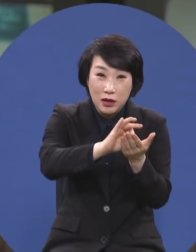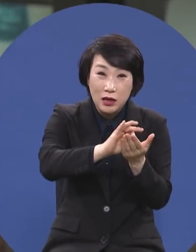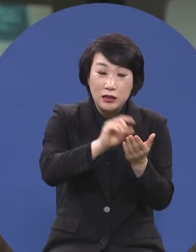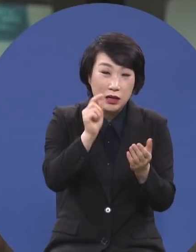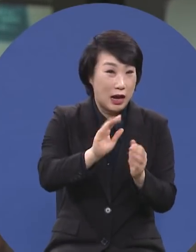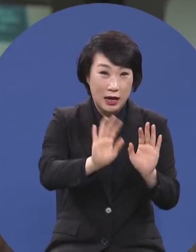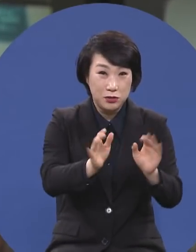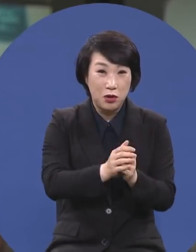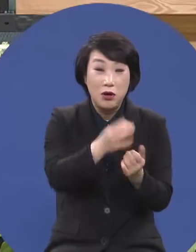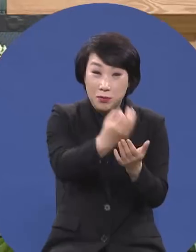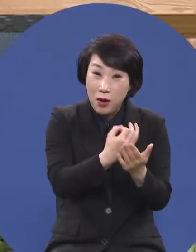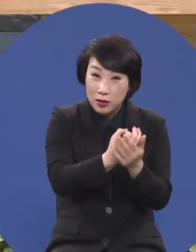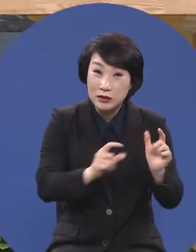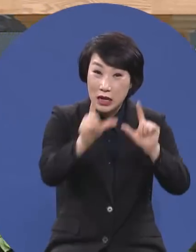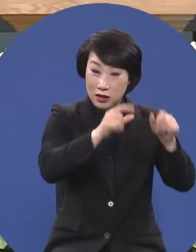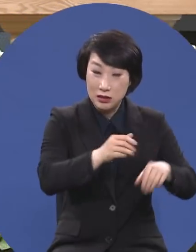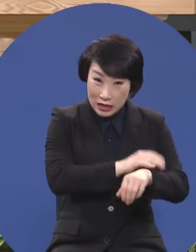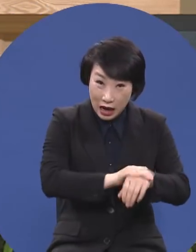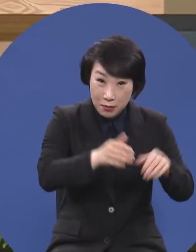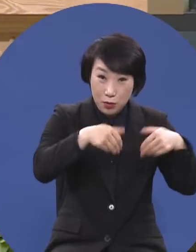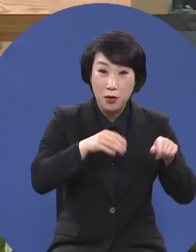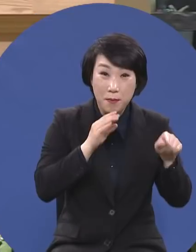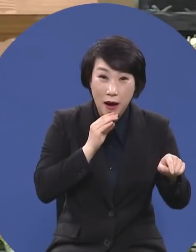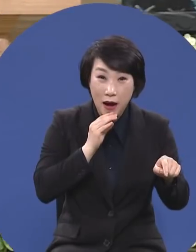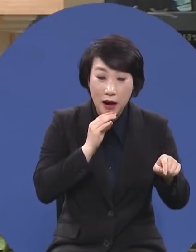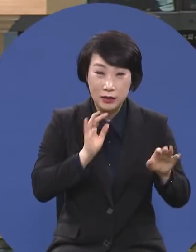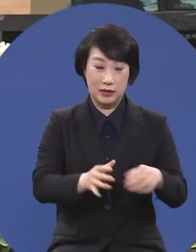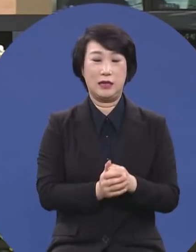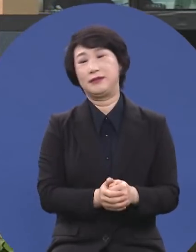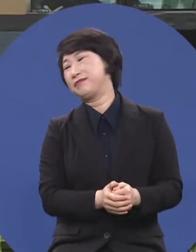이거 가지고 나가서